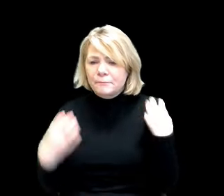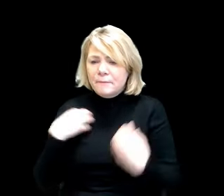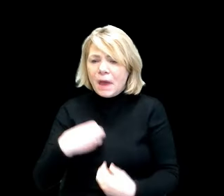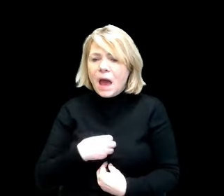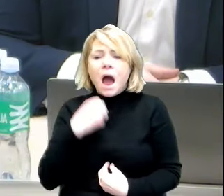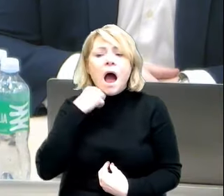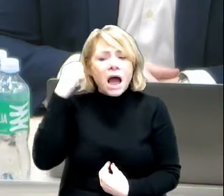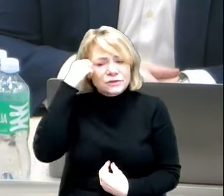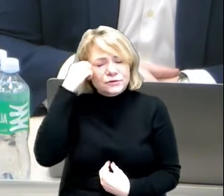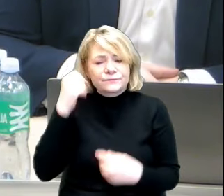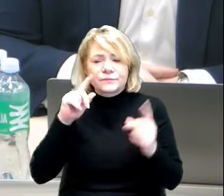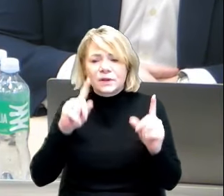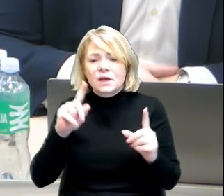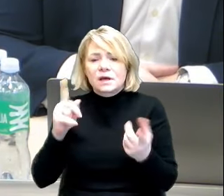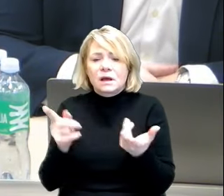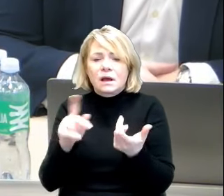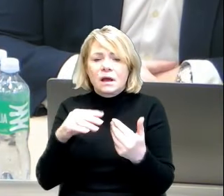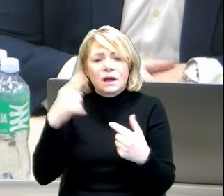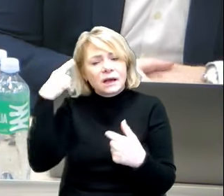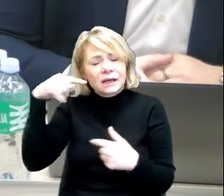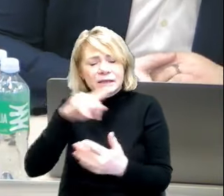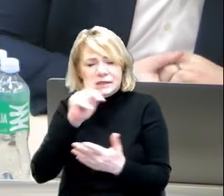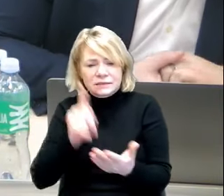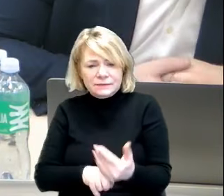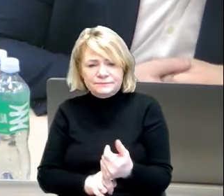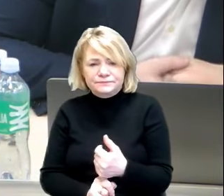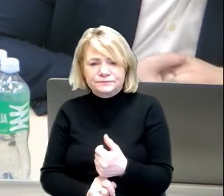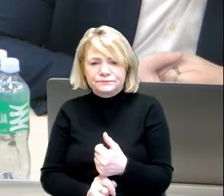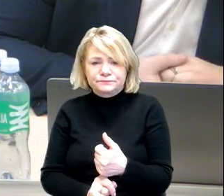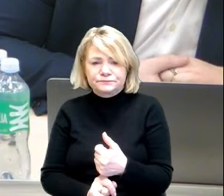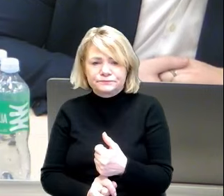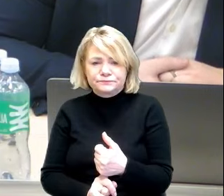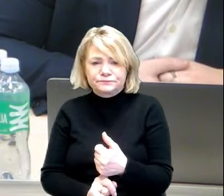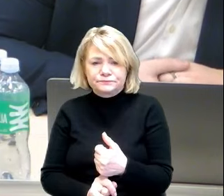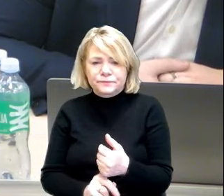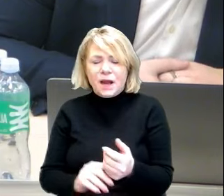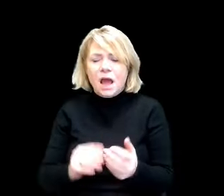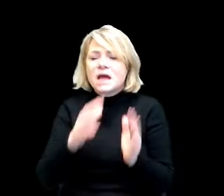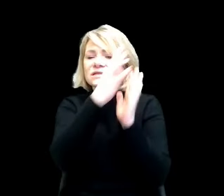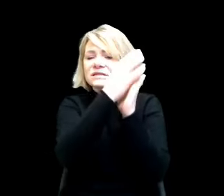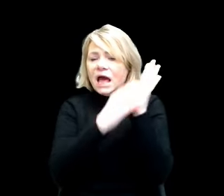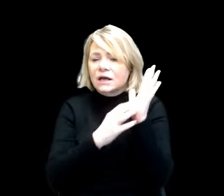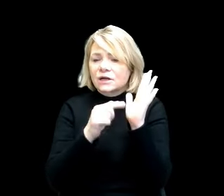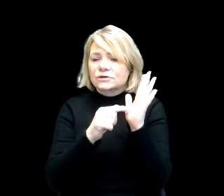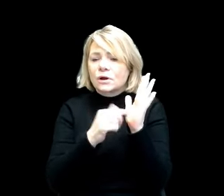klausimas jums m užduos kolega edmundas iš sąrašo jūsų numeris 11